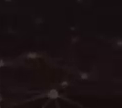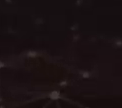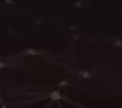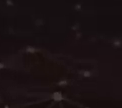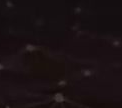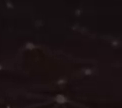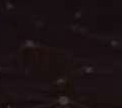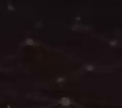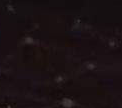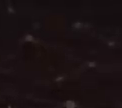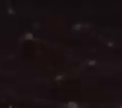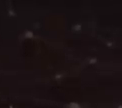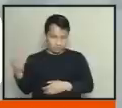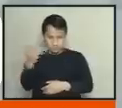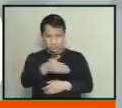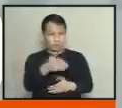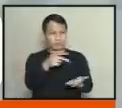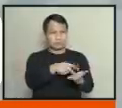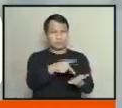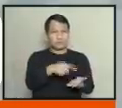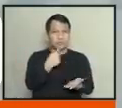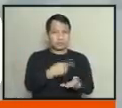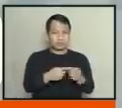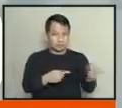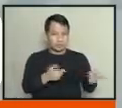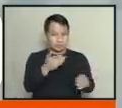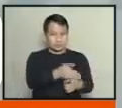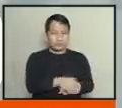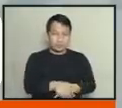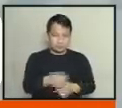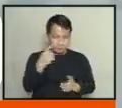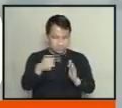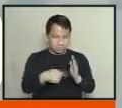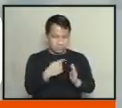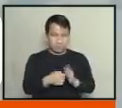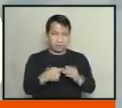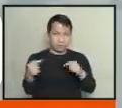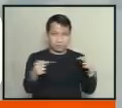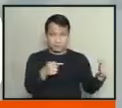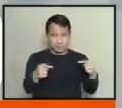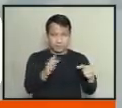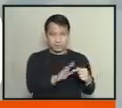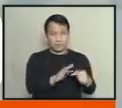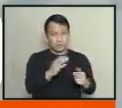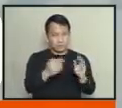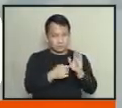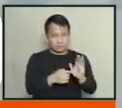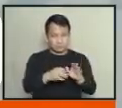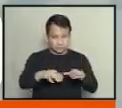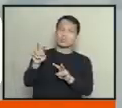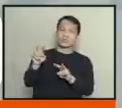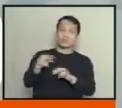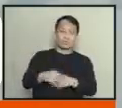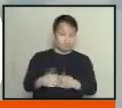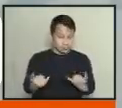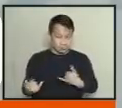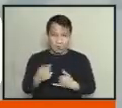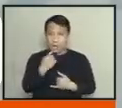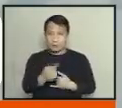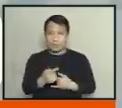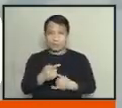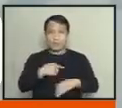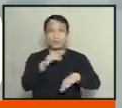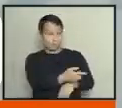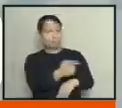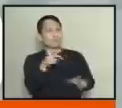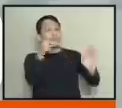sinusugod lagi ako sa bahay, kinugulo ako. Tapos, na-record ko pa yung pag-aaway namin. Andyan po yung bata, yung anak ko po. Meron pang